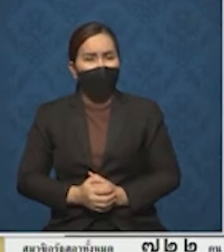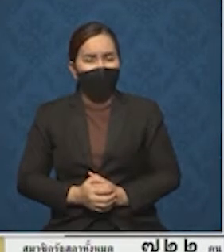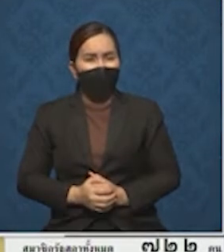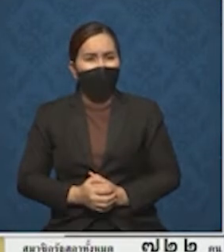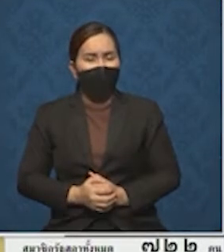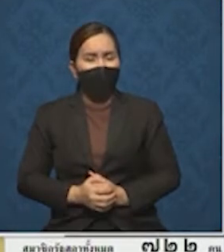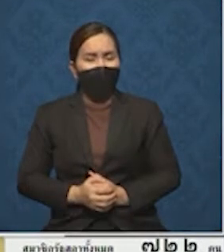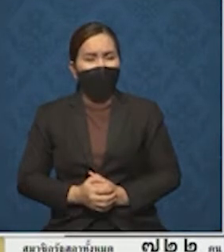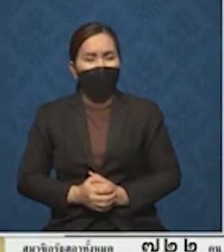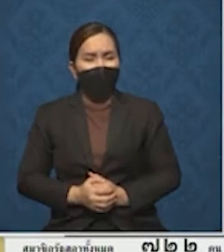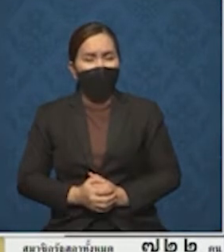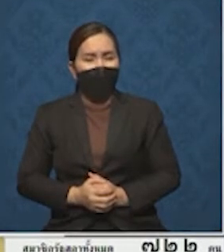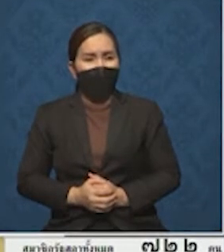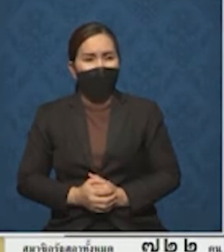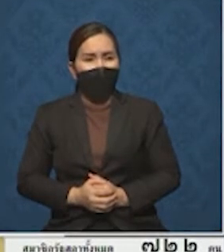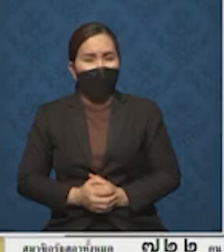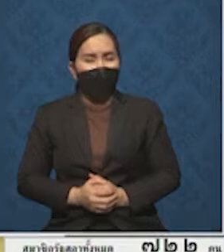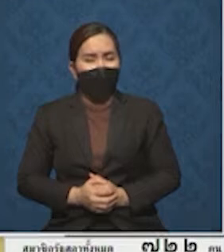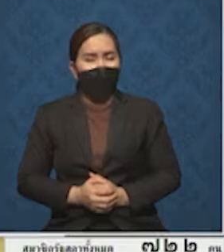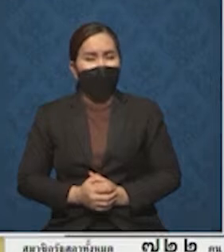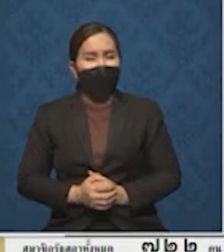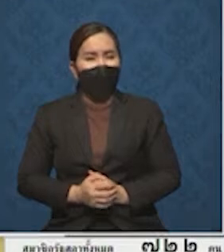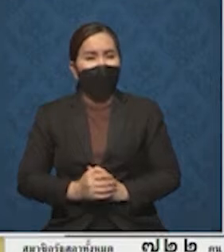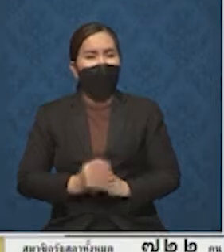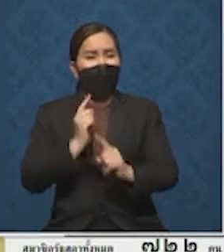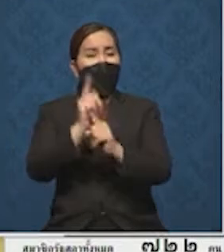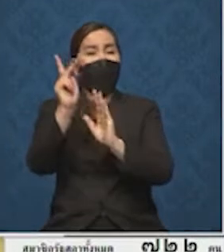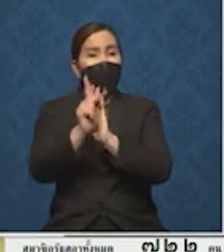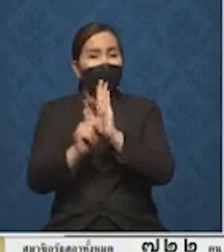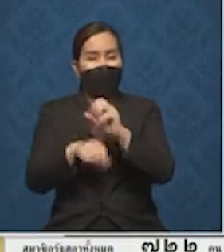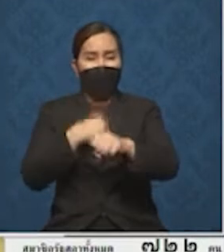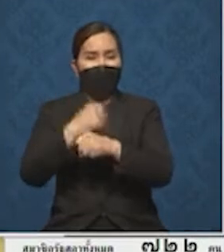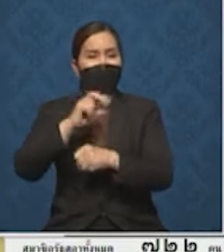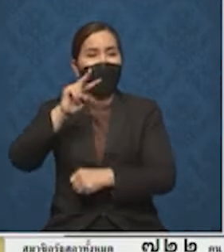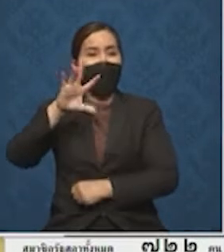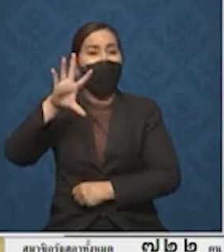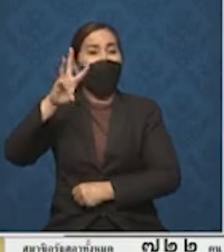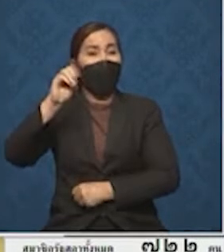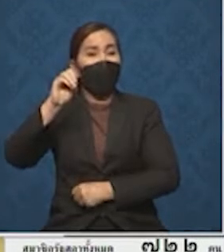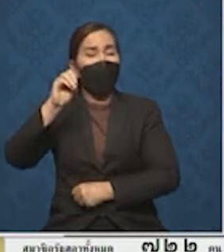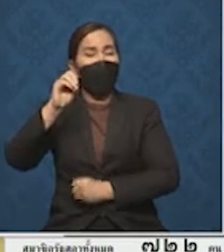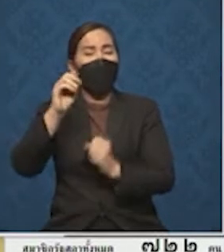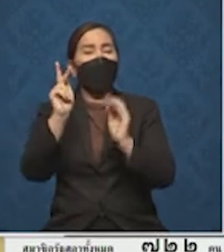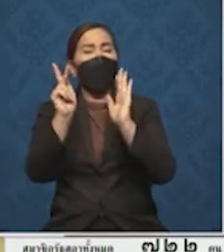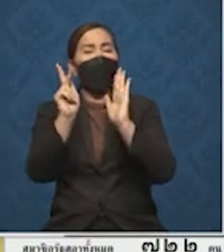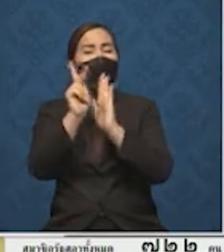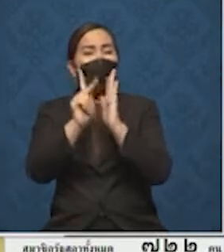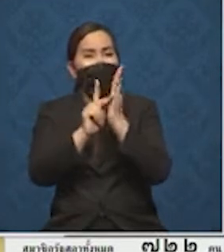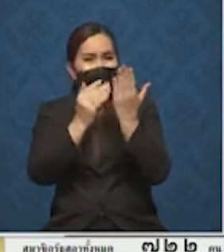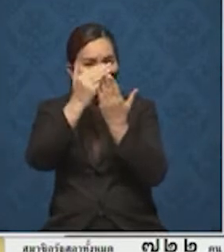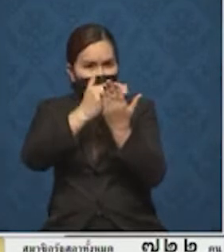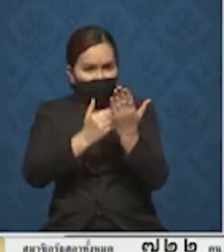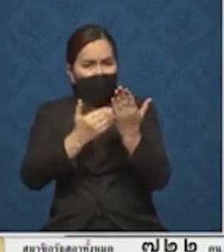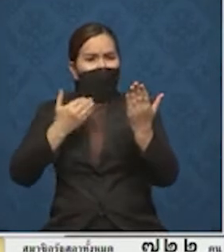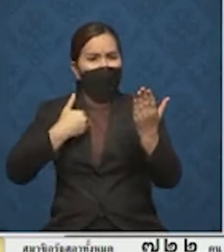แลวก็ในกฎหมายปี 6ศูนยที่ทานลางมาทั้ชบับท่านใช้ไมได้ถึง 14